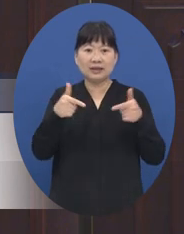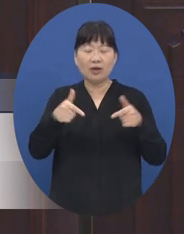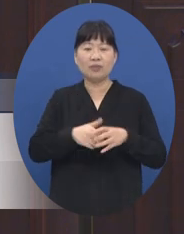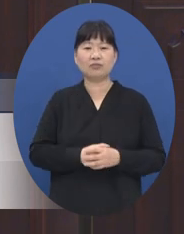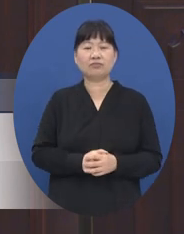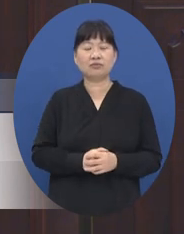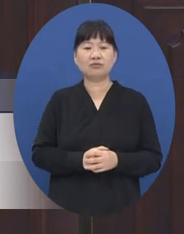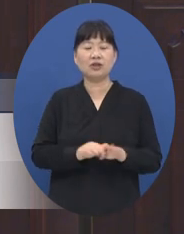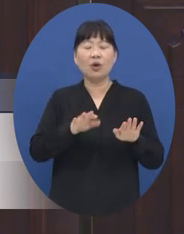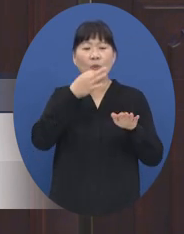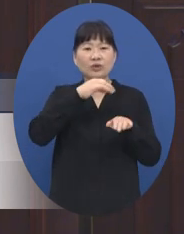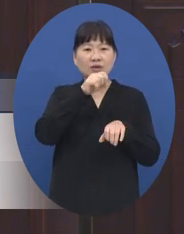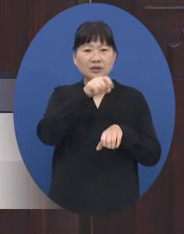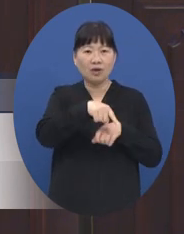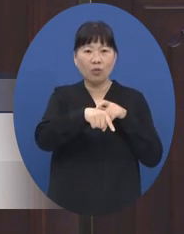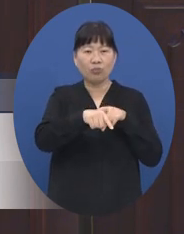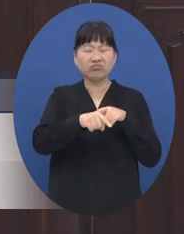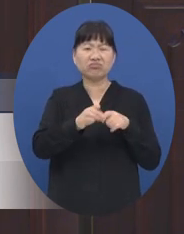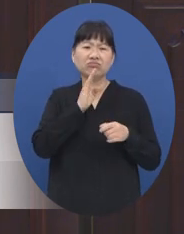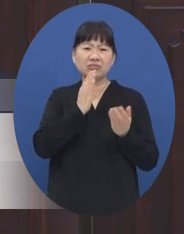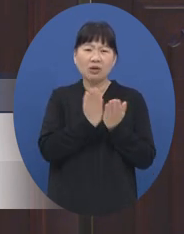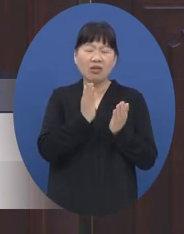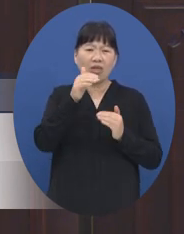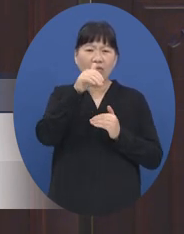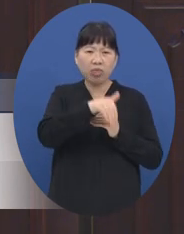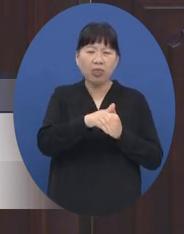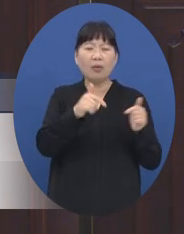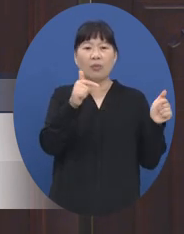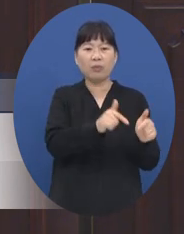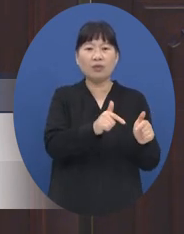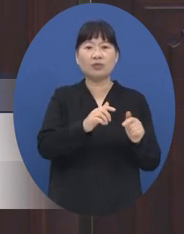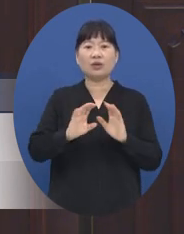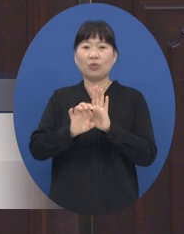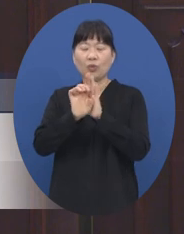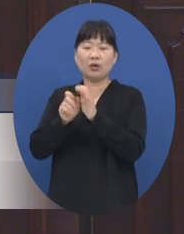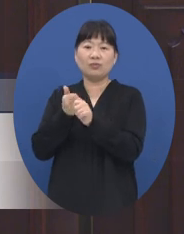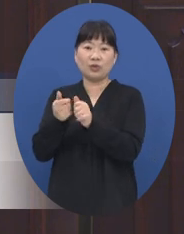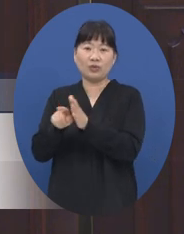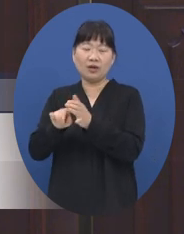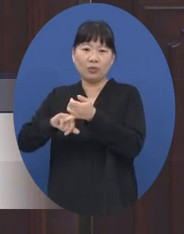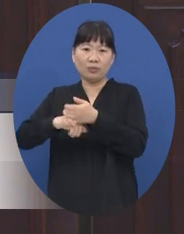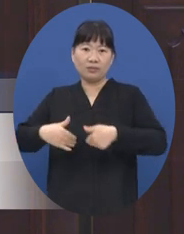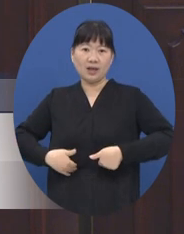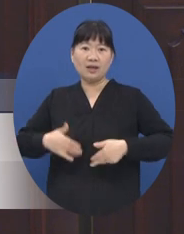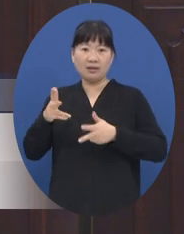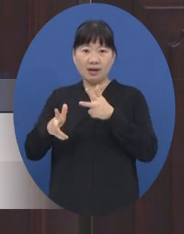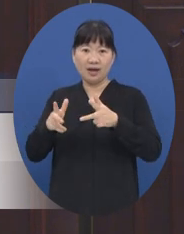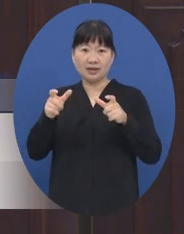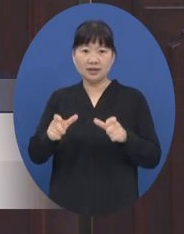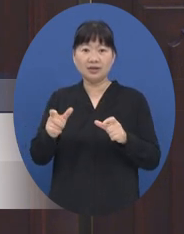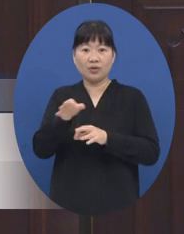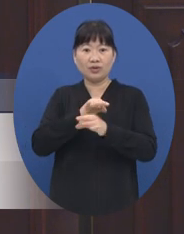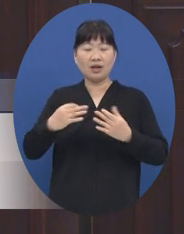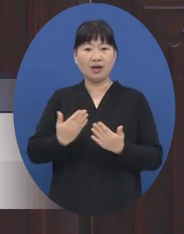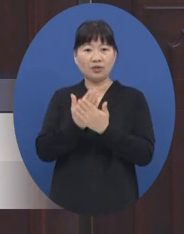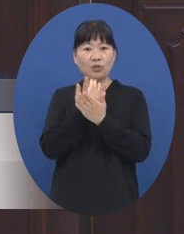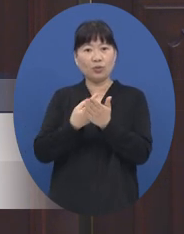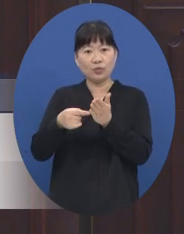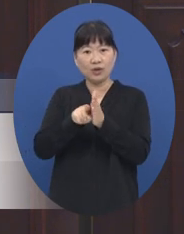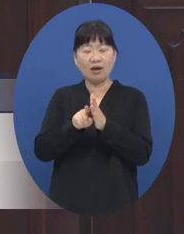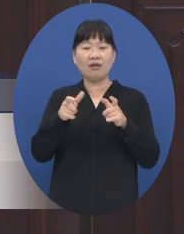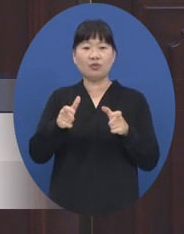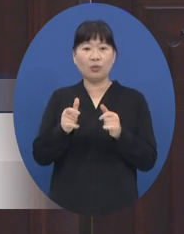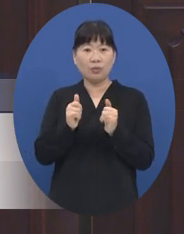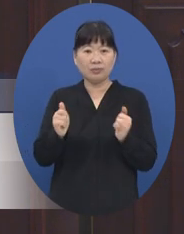떨어진 사업에 대해서는 과감하게 감액 하고 고로 날고 북 뽑을 위한 킬수 사업가 지역경제 활성화 사업 등 도민이